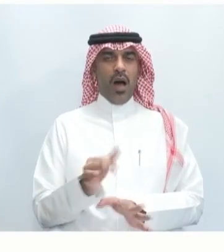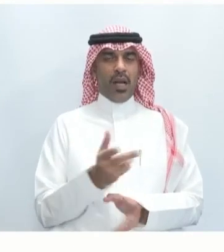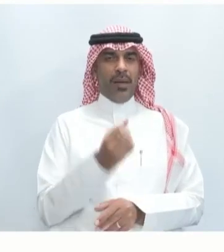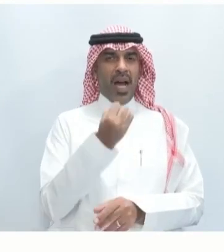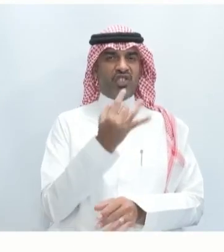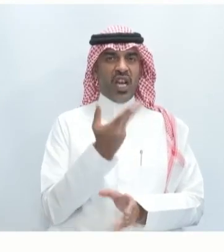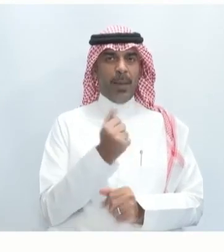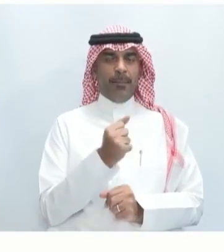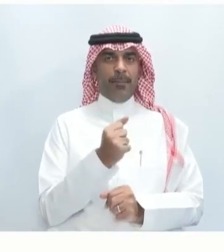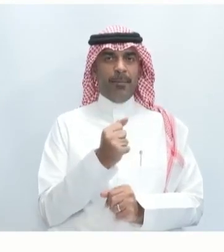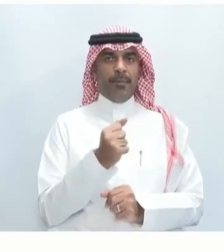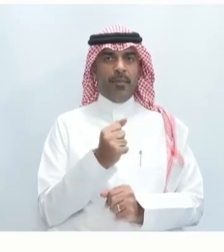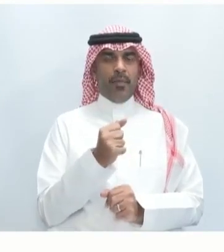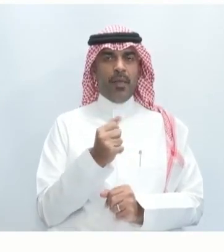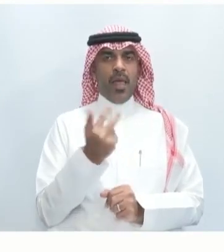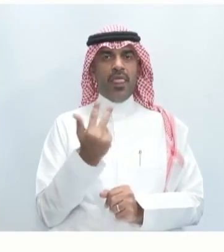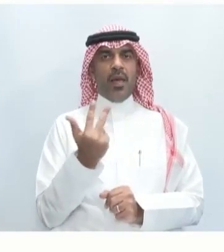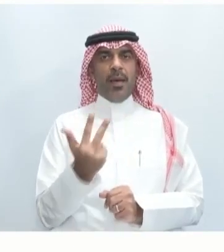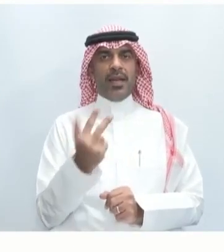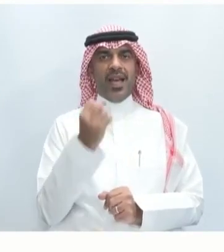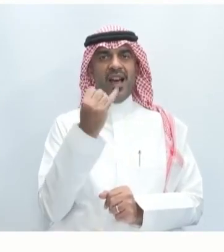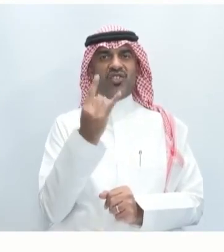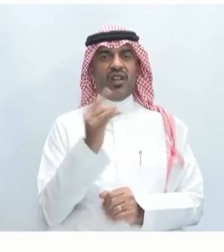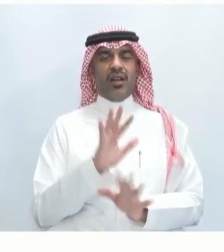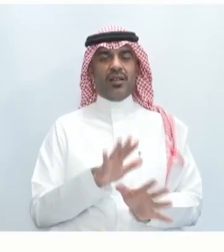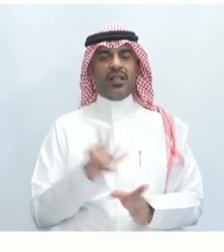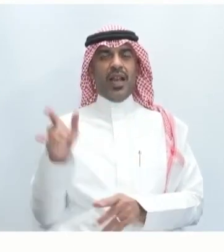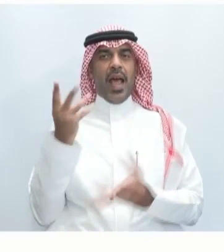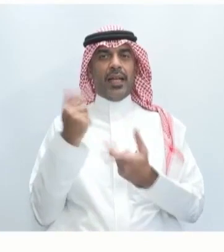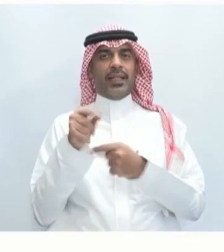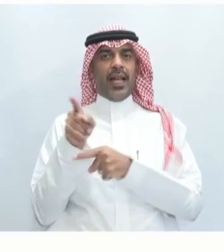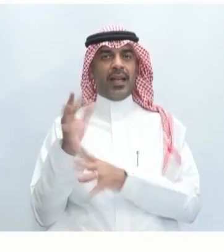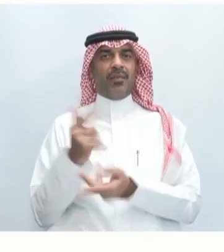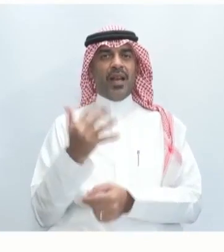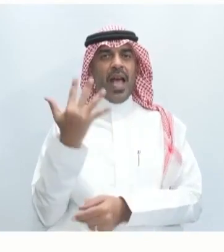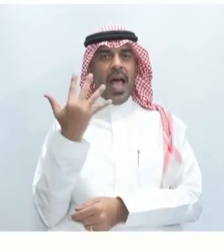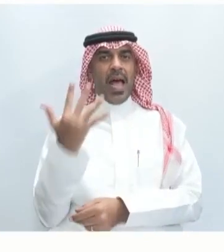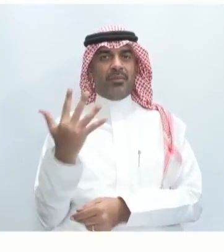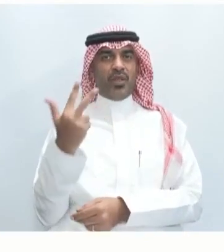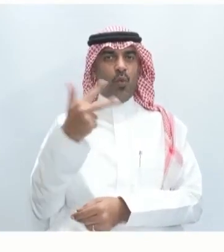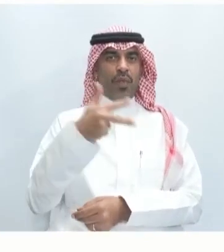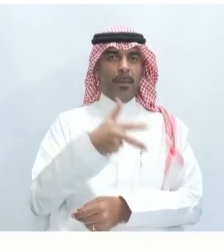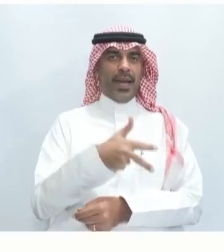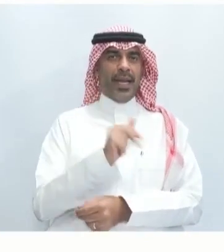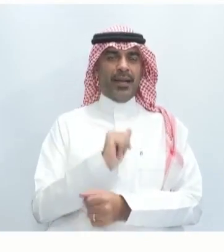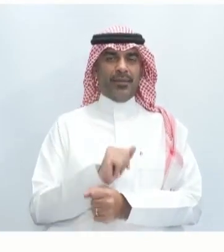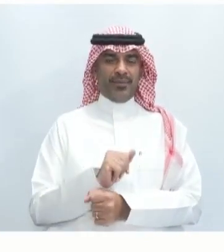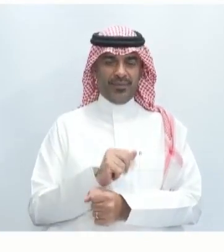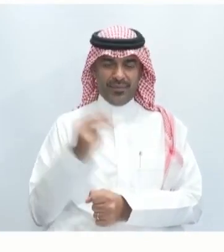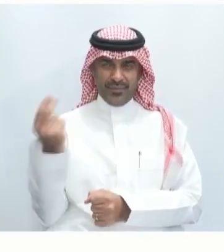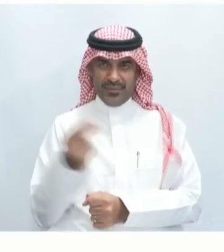وكم يا ابطال عشرات وثماني عشرات فيكون هذا العدد خمسه وثمانون